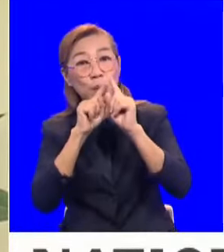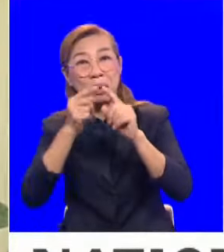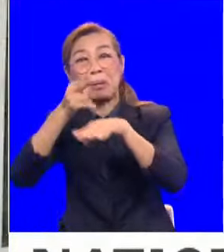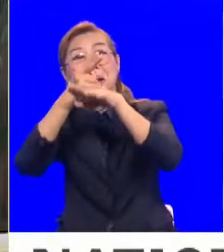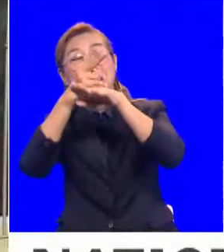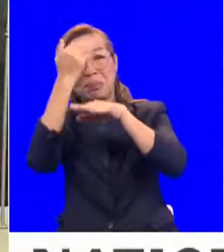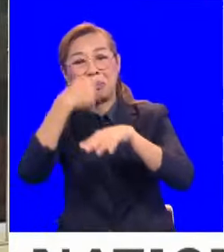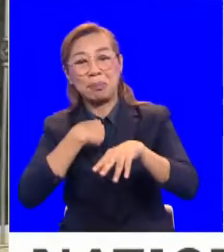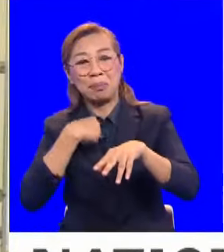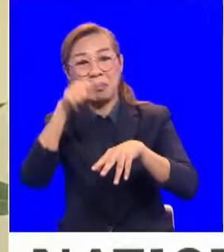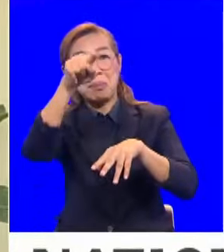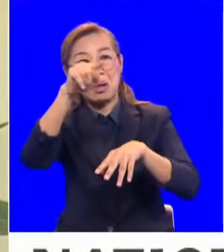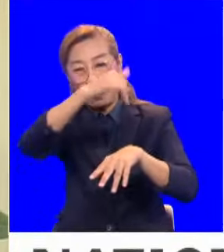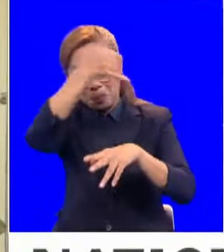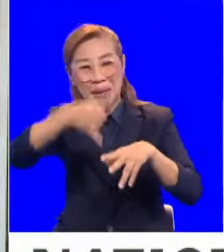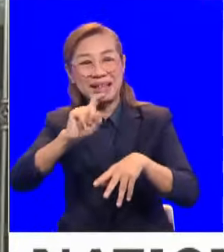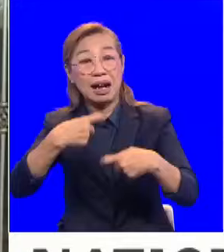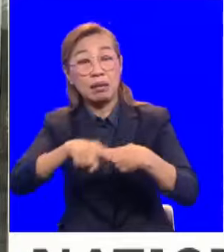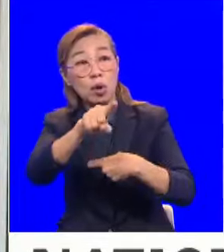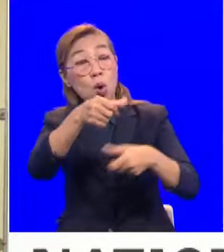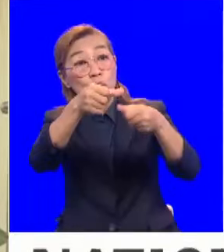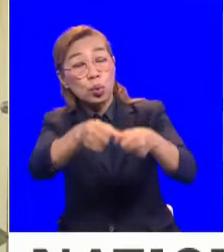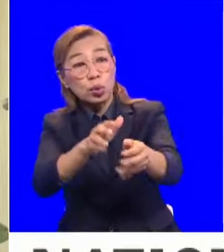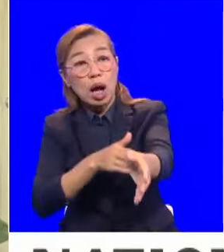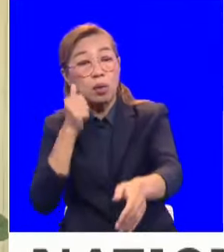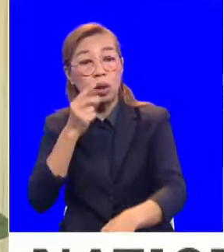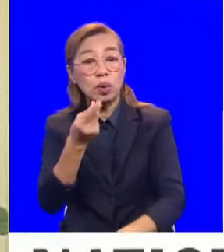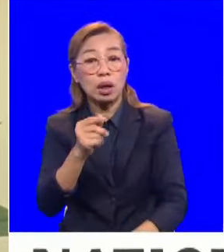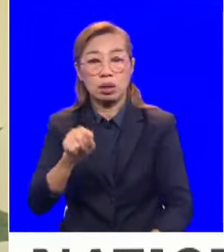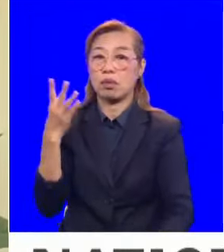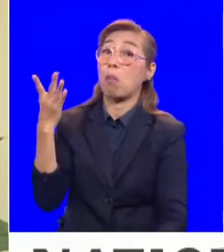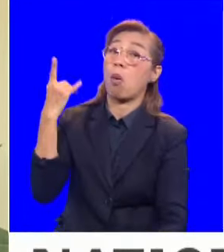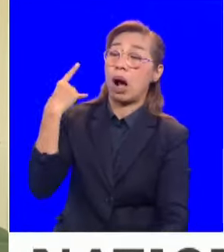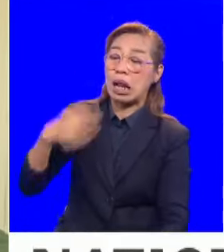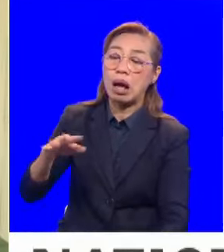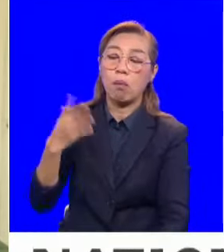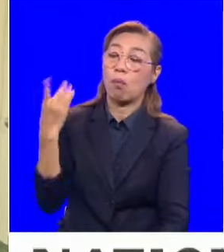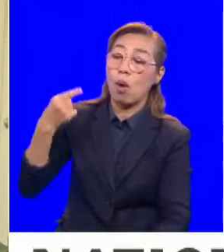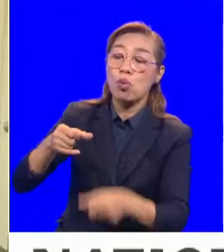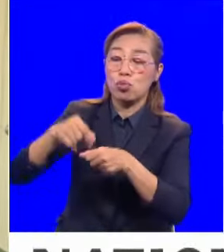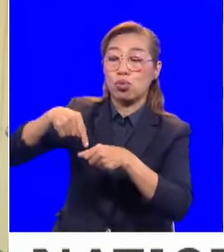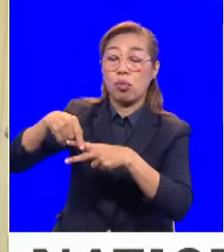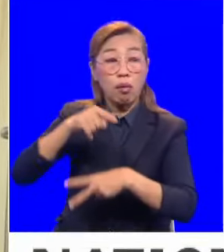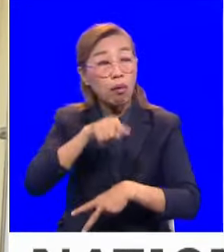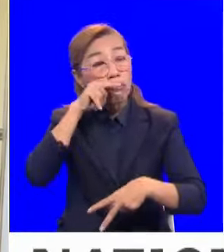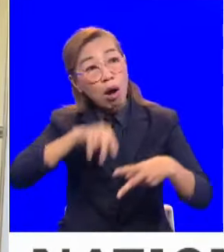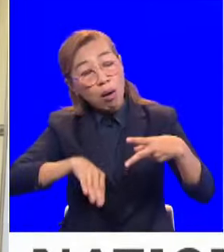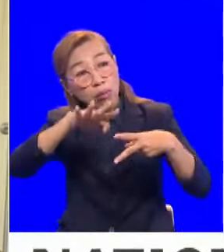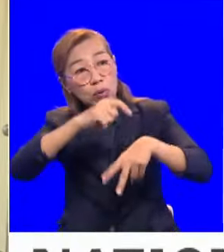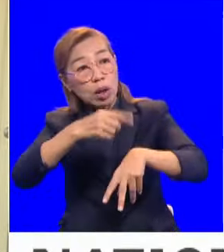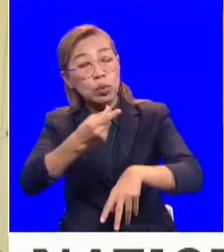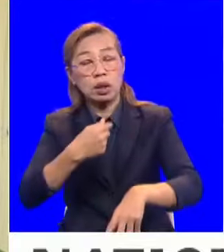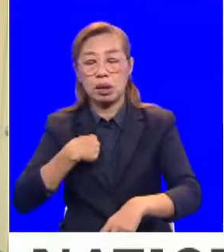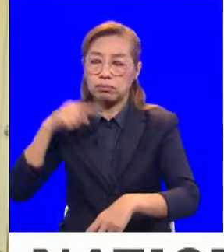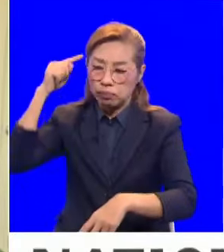ไม่สามารถที่จะลงมาได้พี่ติดอยู่แบบนี้ตั้งแต่กี่วันแล้วคะ แต่เมื่อวาน เมื่อวาน ครับ น้ำมันขึ้นตั้งแต่ตอนไหนพี ่ตอนประมาณ